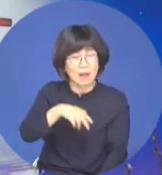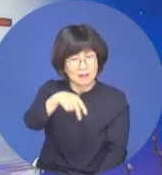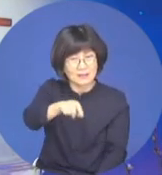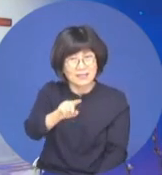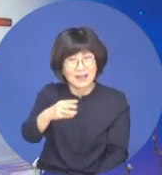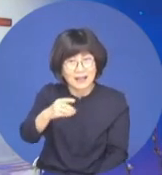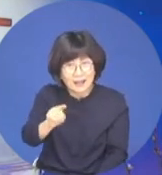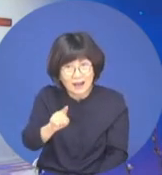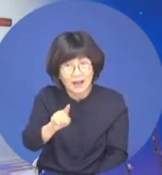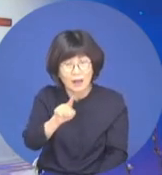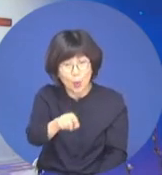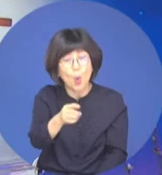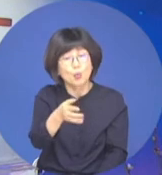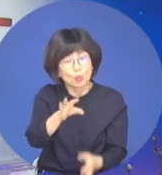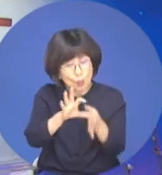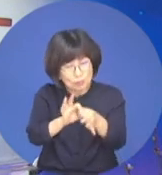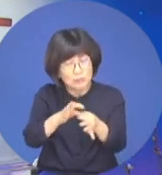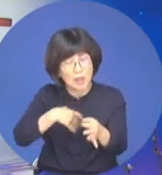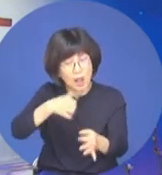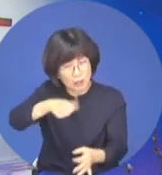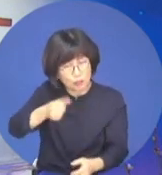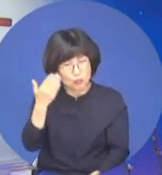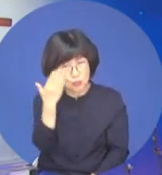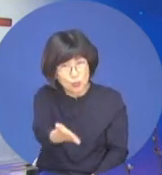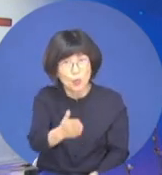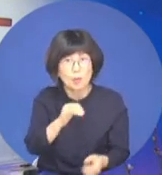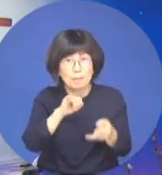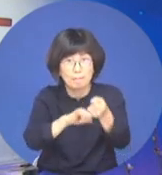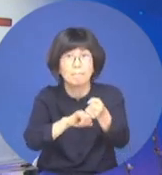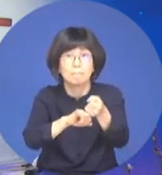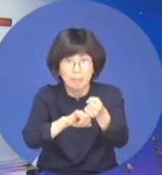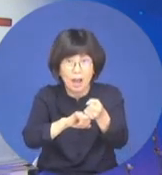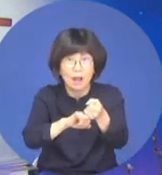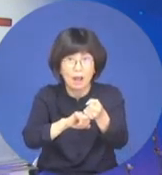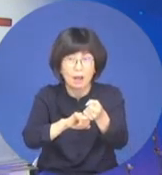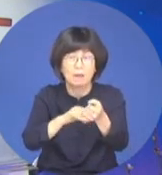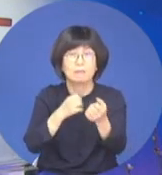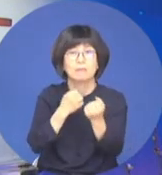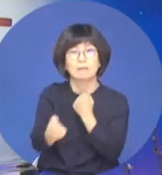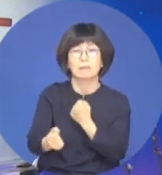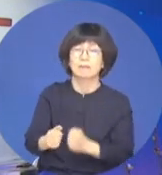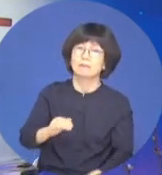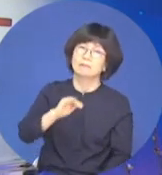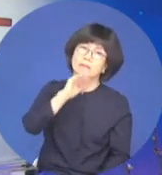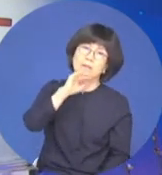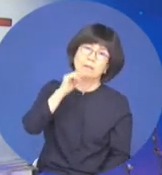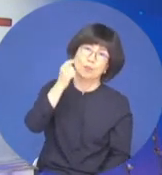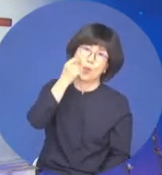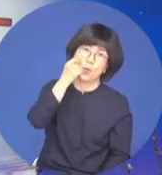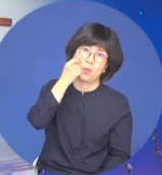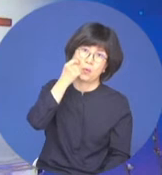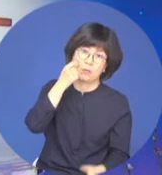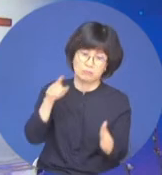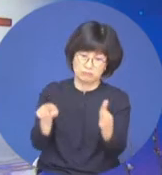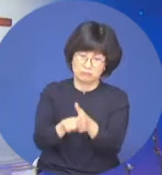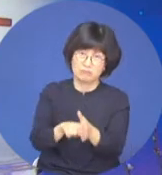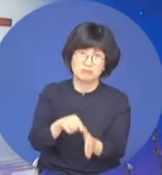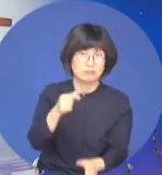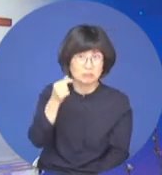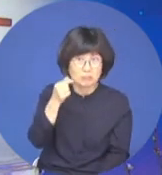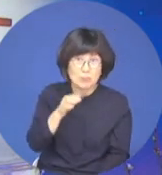아브라함에게 아들을 주겠다 했거든요. 기다리지 못하는 거예요. 기다리는 게 믿음으로 사는 것인데 기다리지 못하니까 어떻게